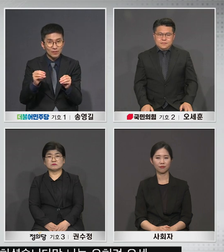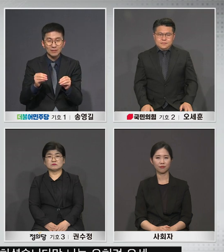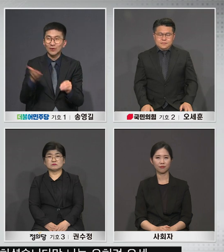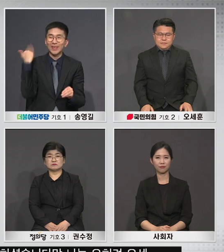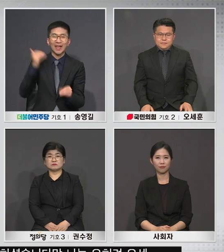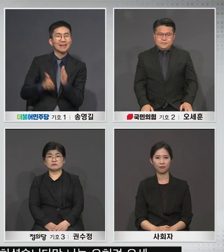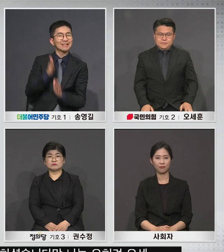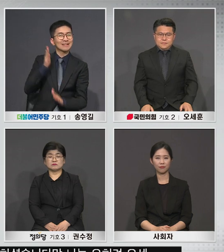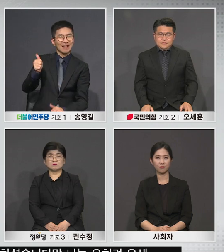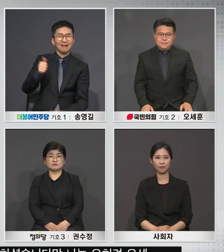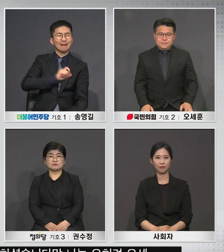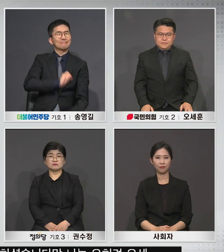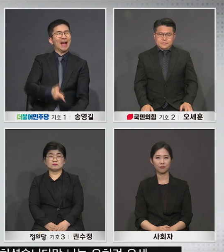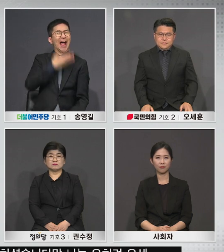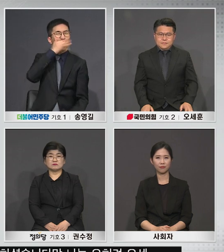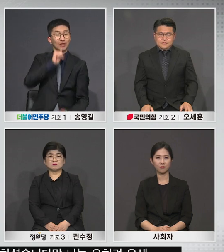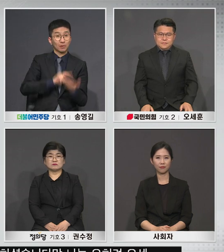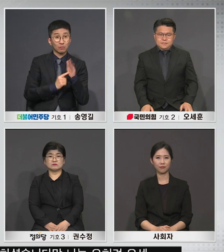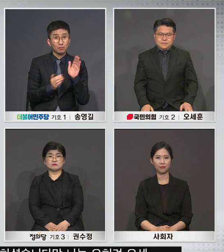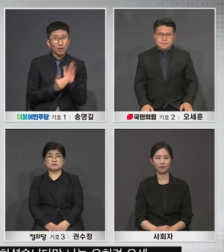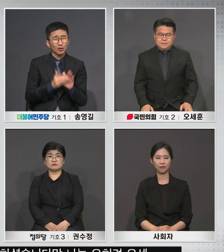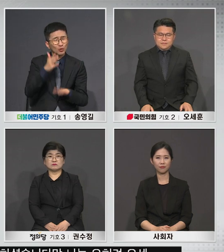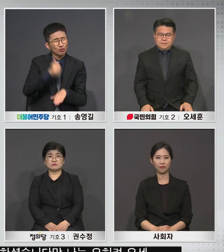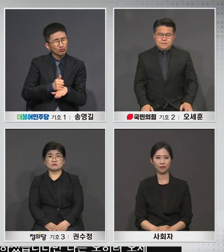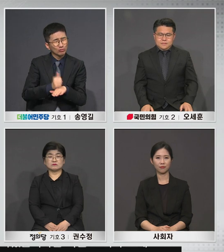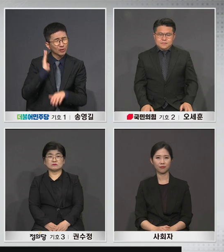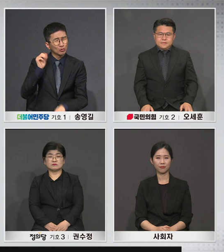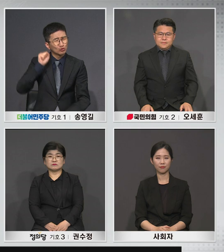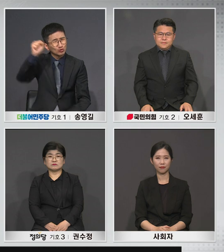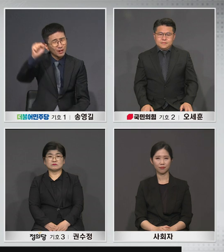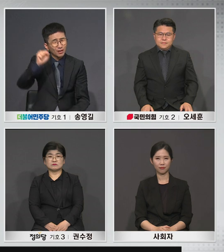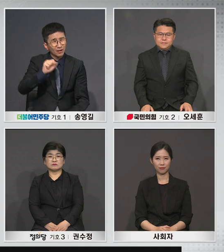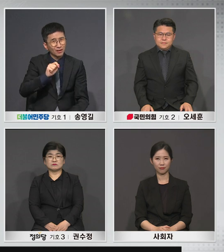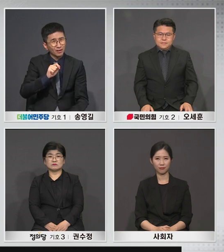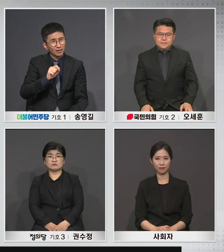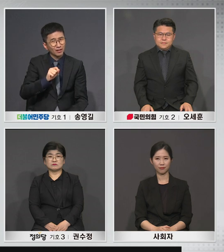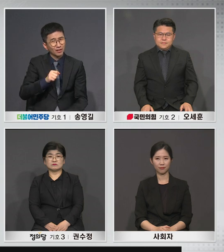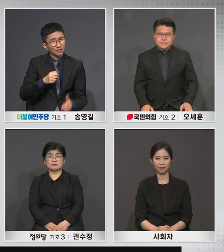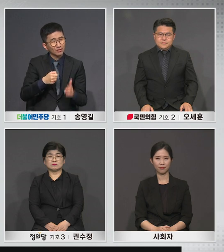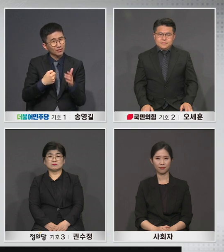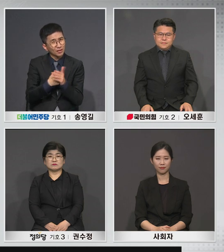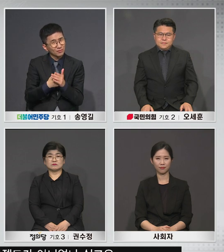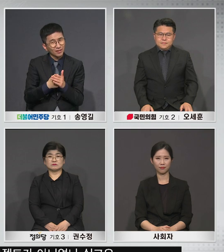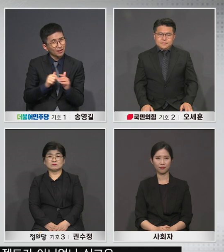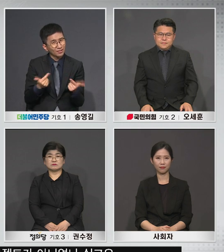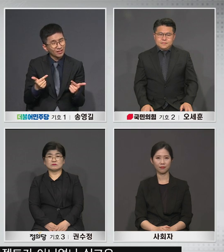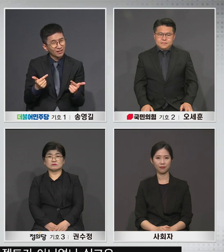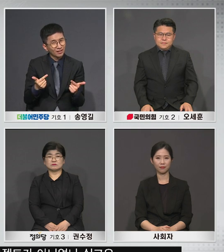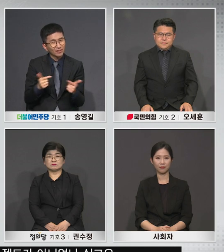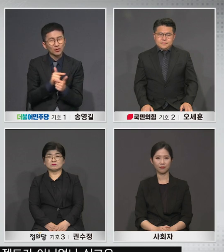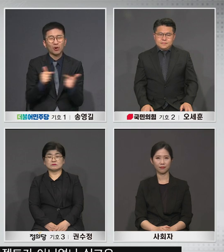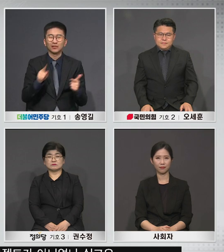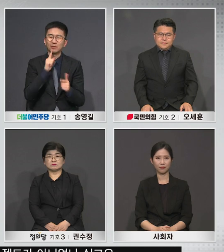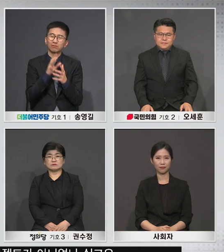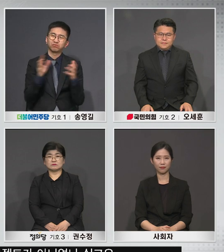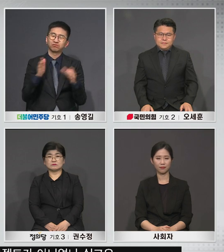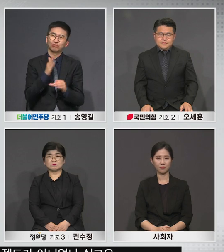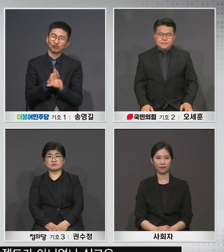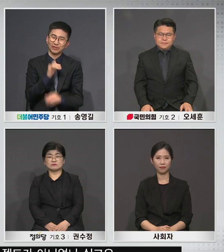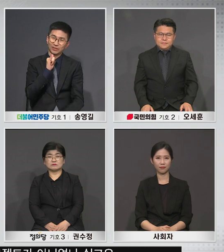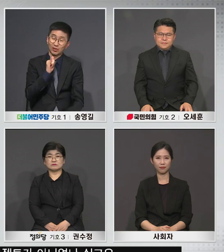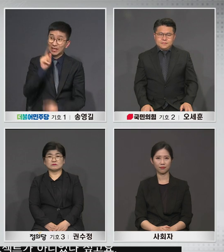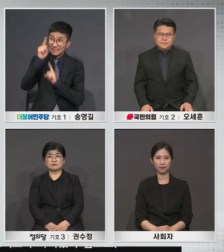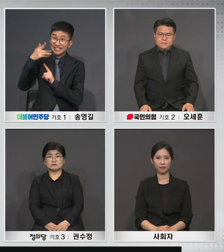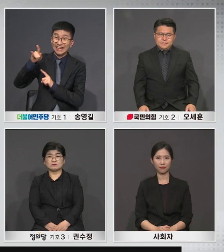건 것도 보수 아이콘이 돼서 대권 프로젝트를 한 게 아니었나 이런 평가가 있습니다. 마찬가지로 기본소득 이재명 후보를